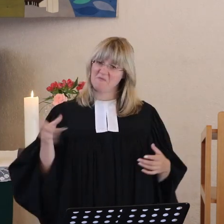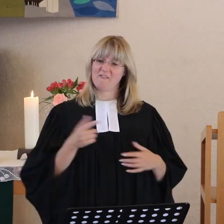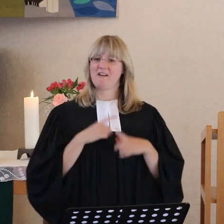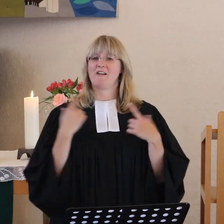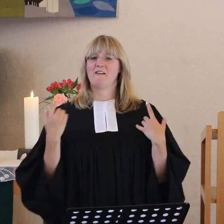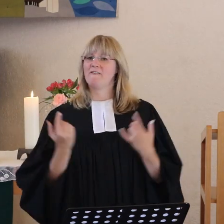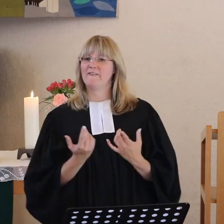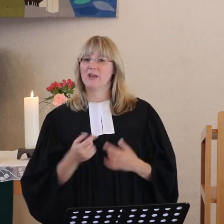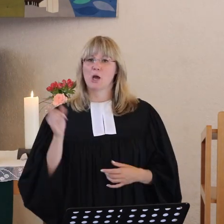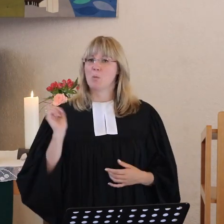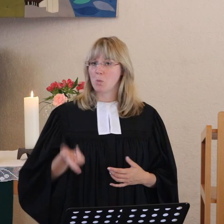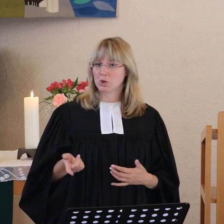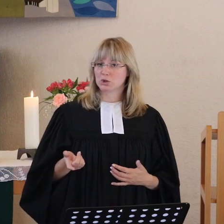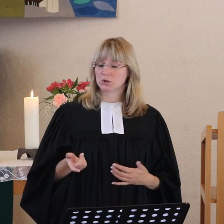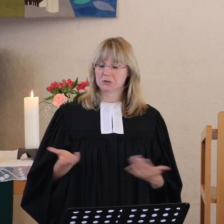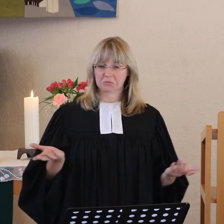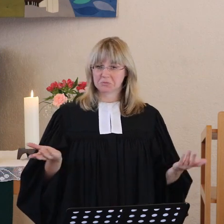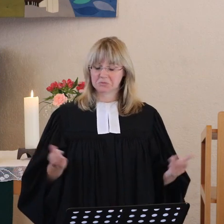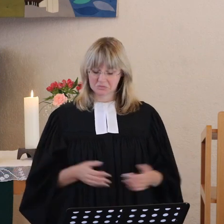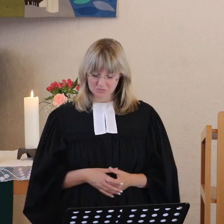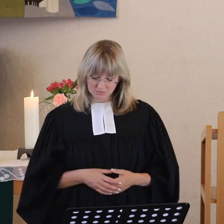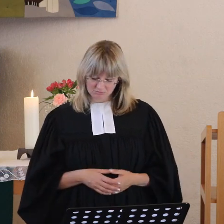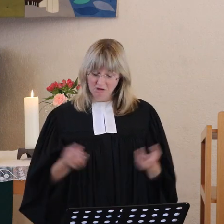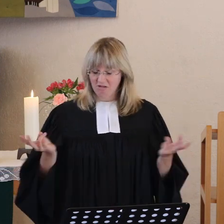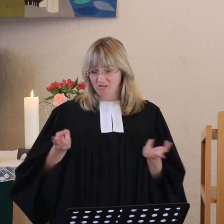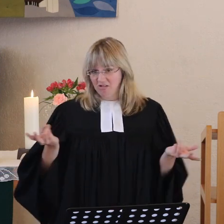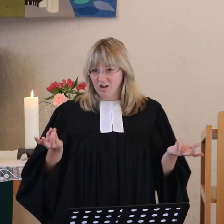gestalten? Was verbindet uns?